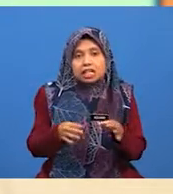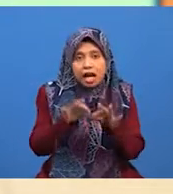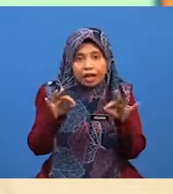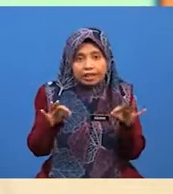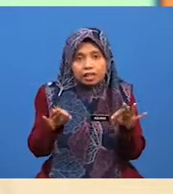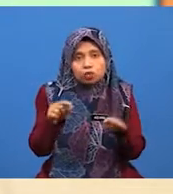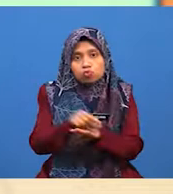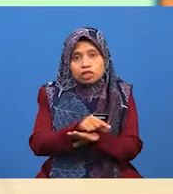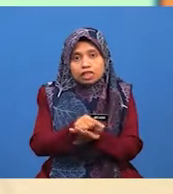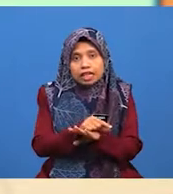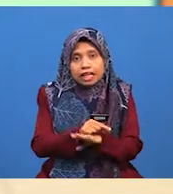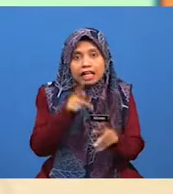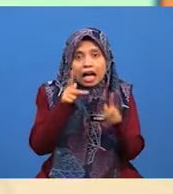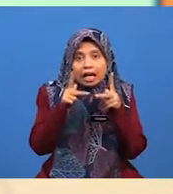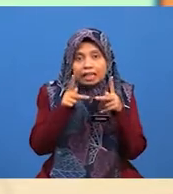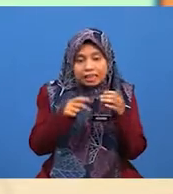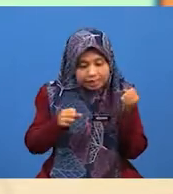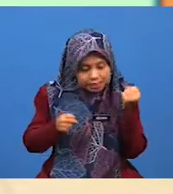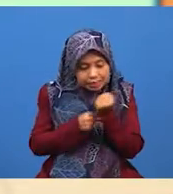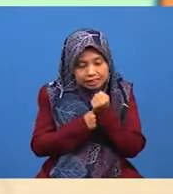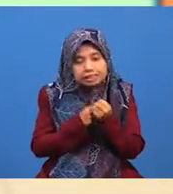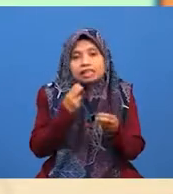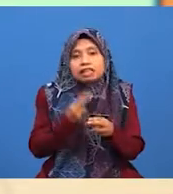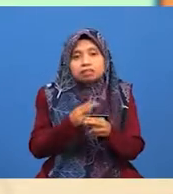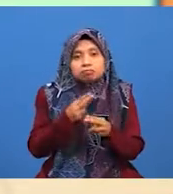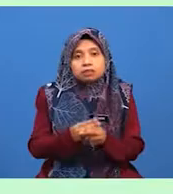dengan menggunakan kata sendi nama.